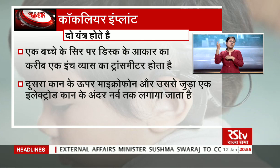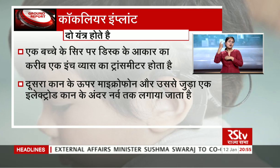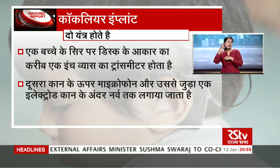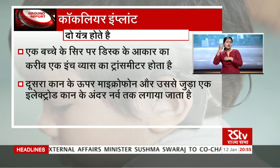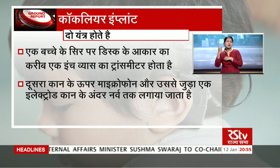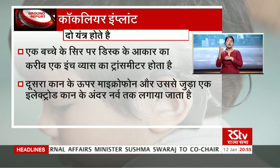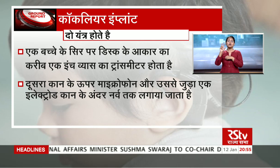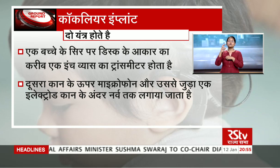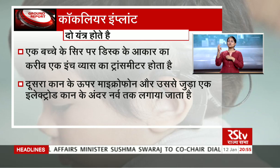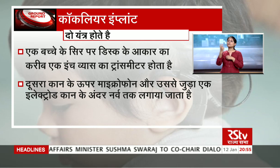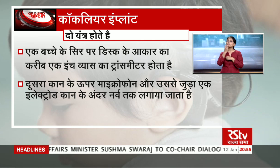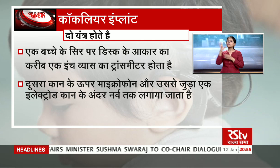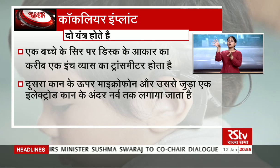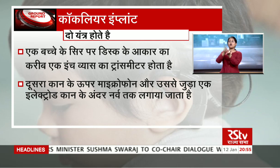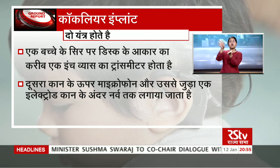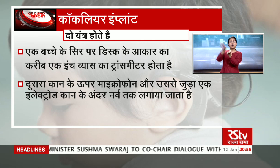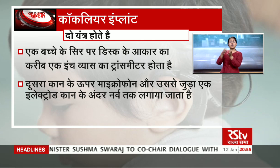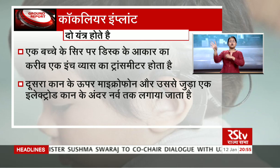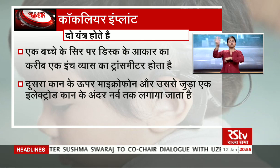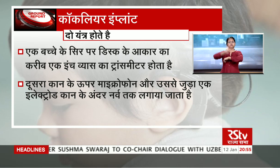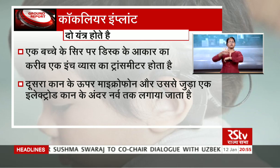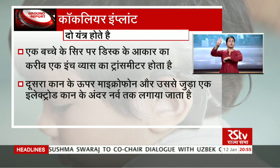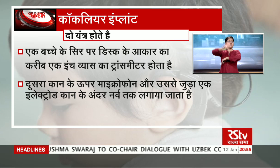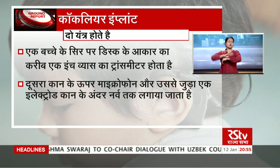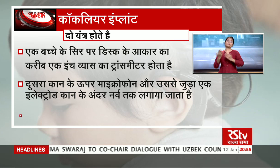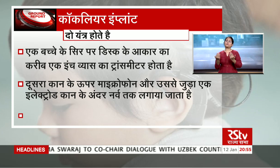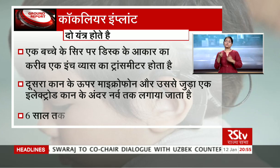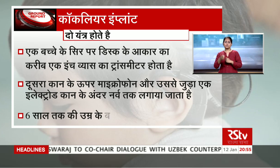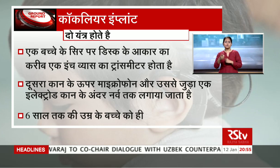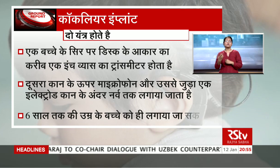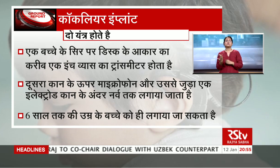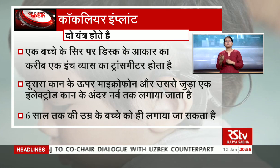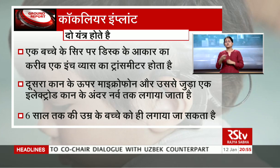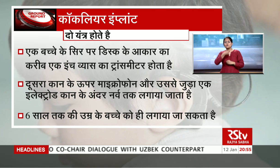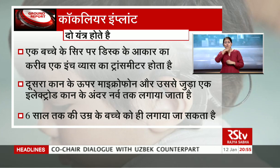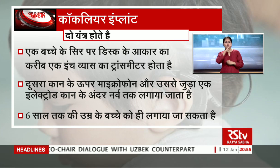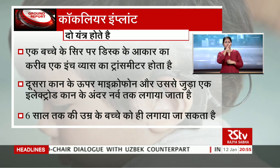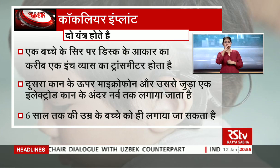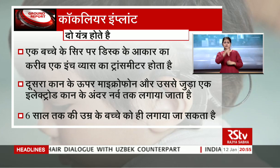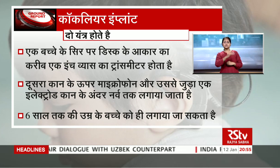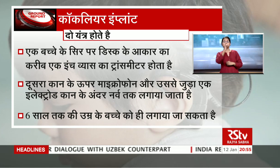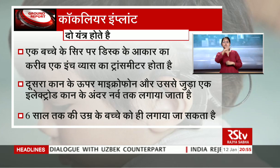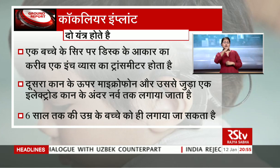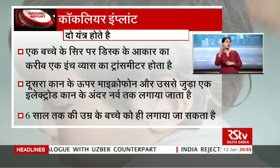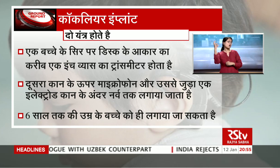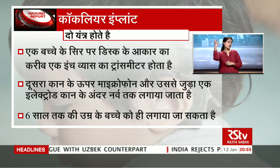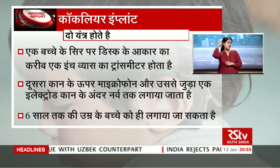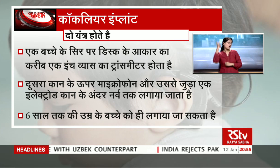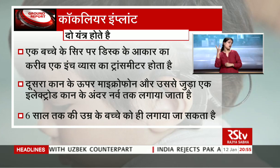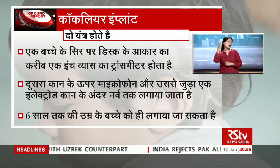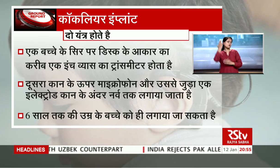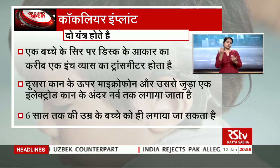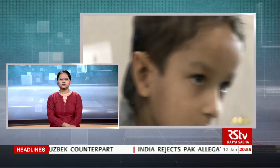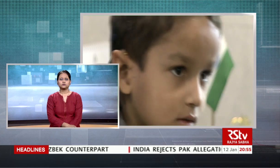से चलता है जो चार्ज होने पर 4 से 5 दिन तक चलता है। इसे सिर्फ 6 साल तक की उम्र के बच्चों को ही लगाया जा सकता